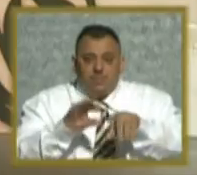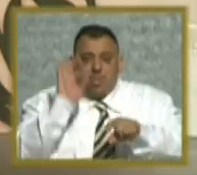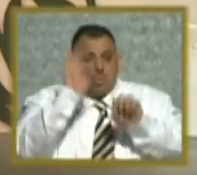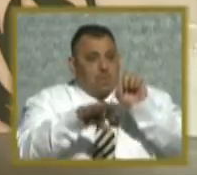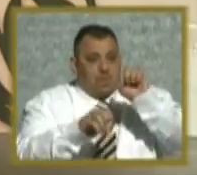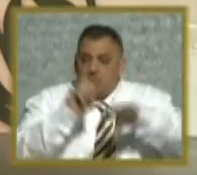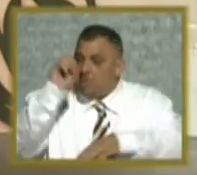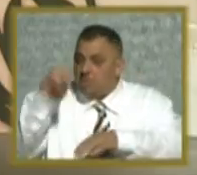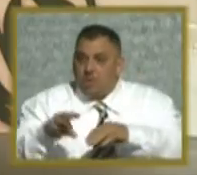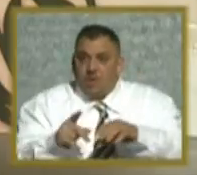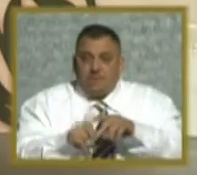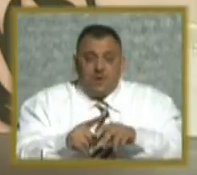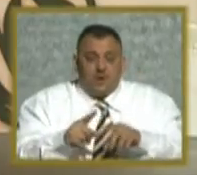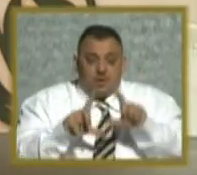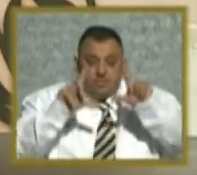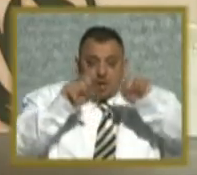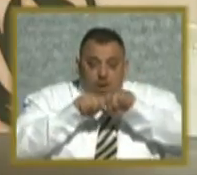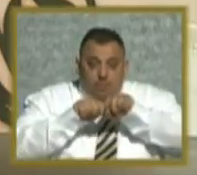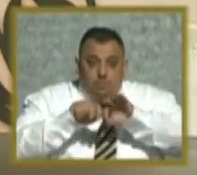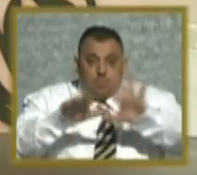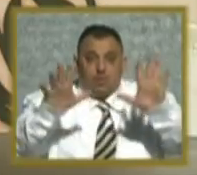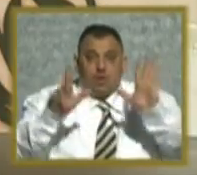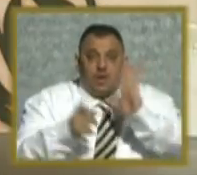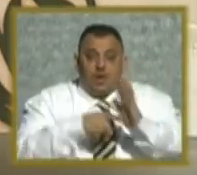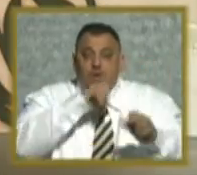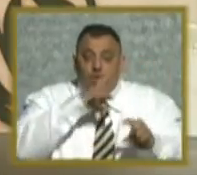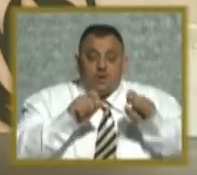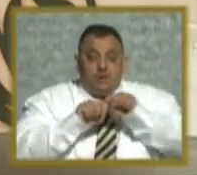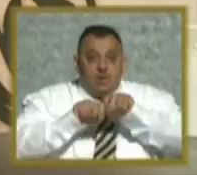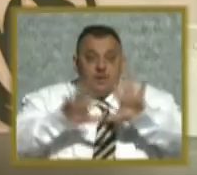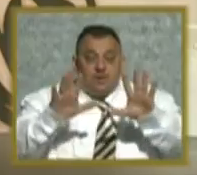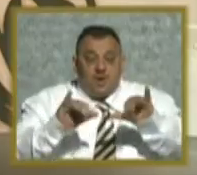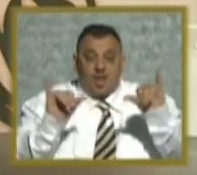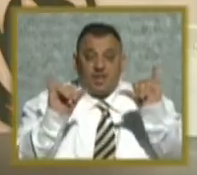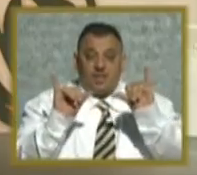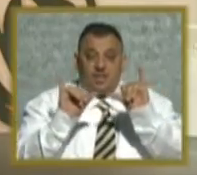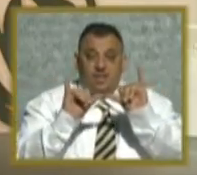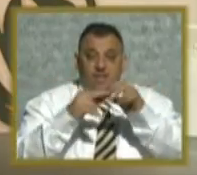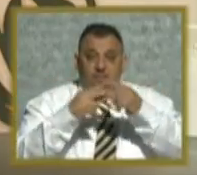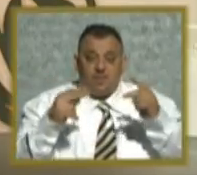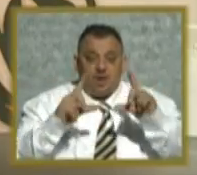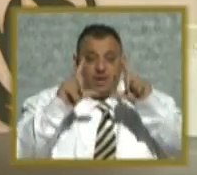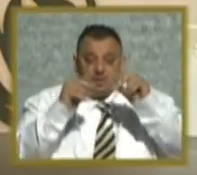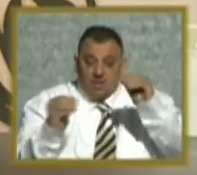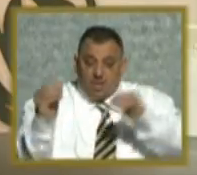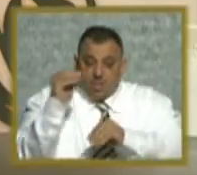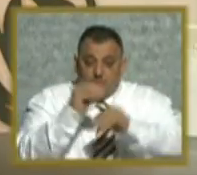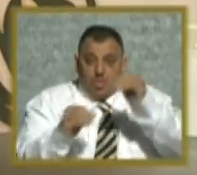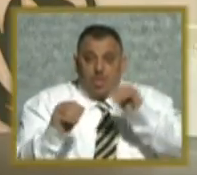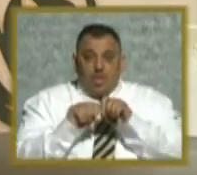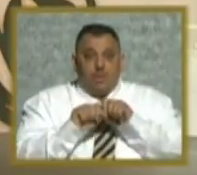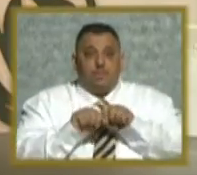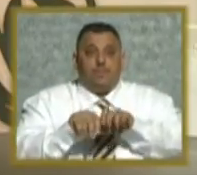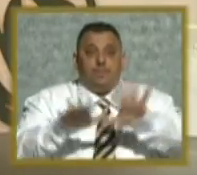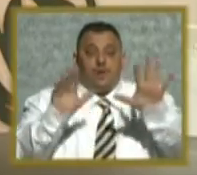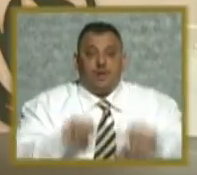بالناس وعدم ستر عيوبهم والحرص على فضحهم، وربما تلفيق الصور، خاصة أولئك